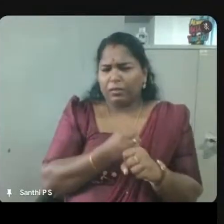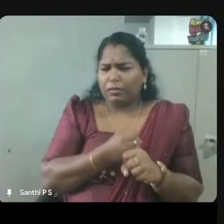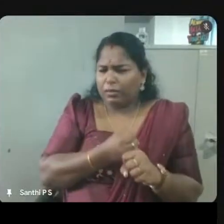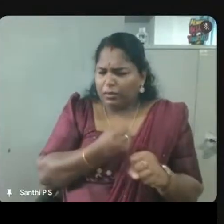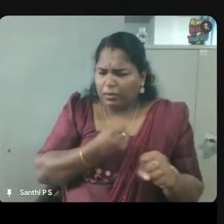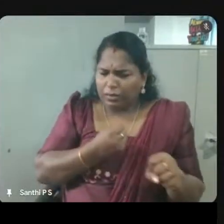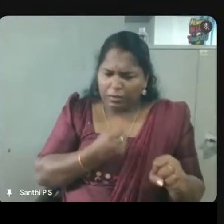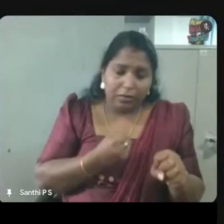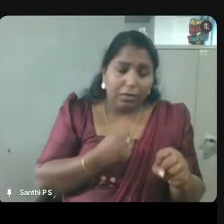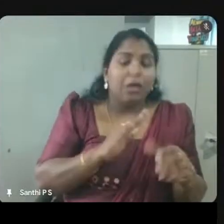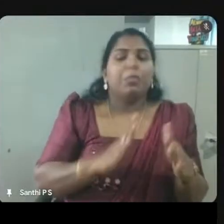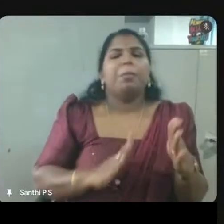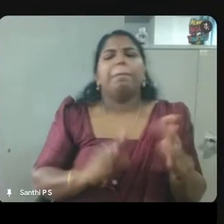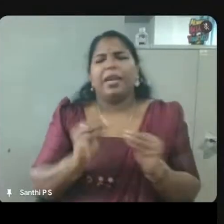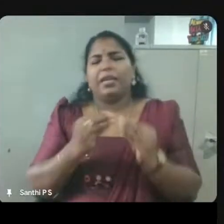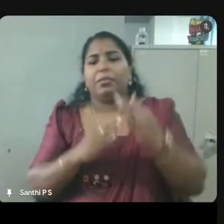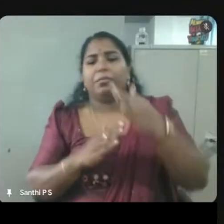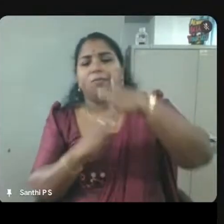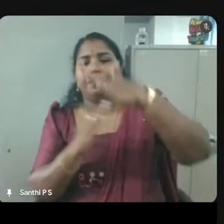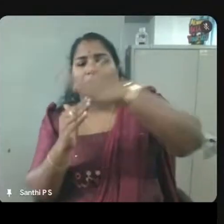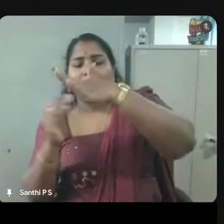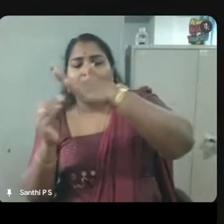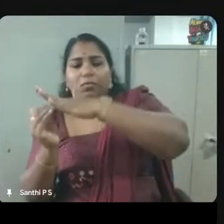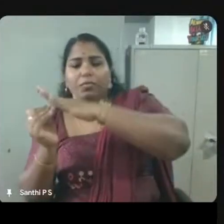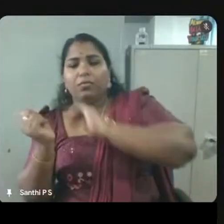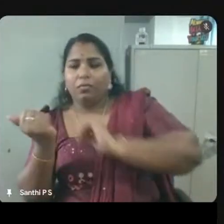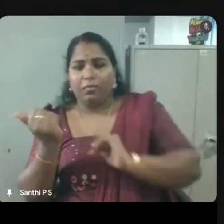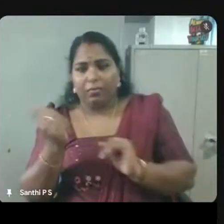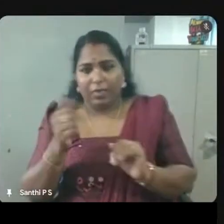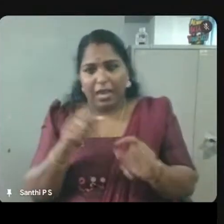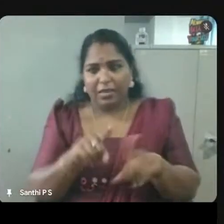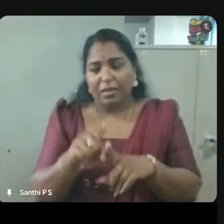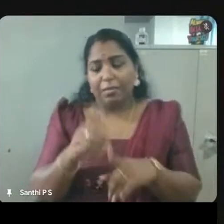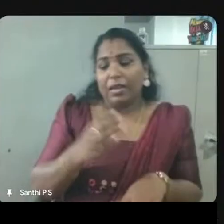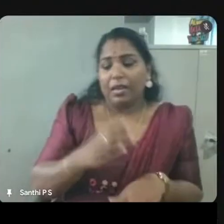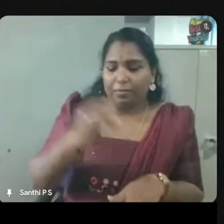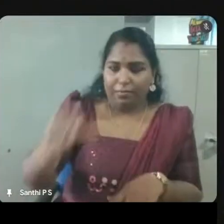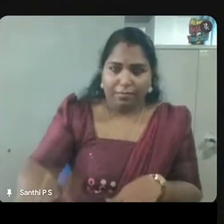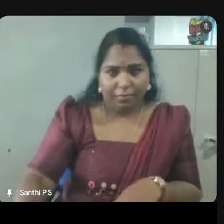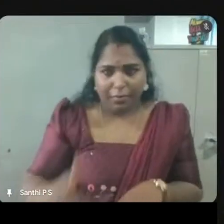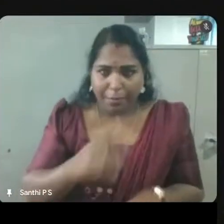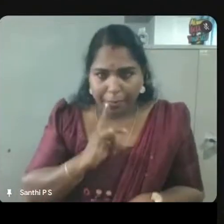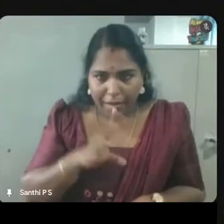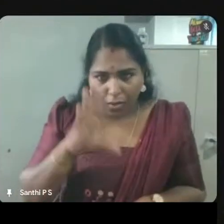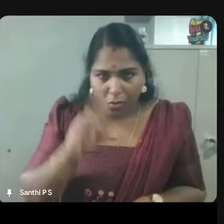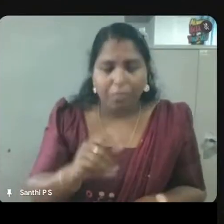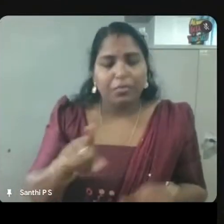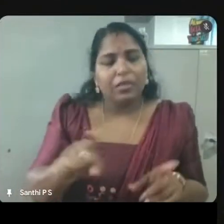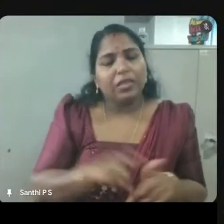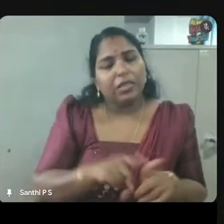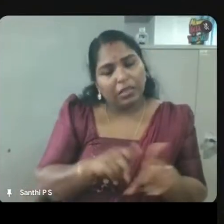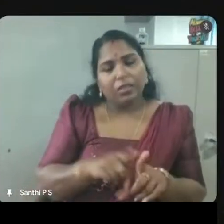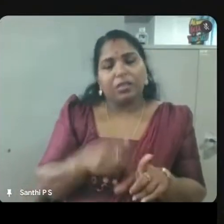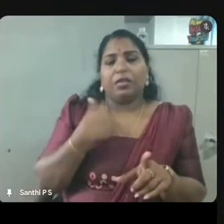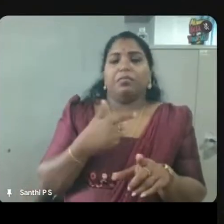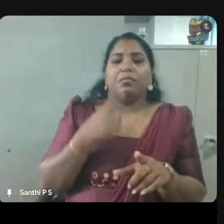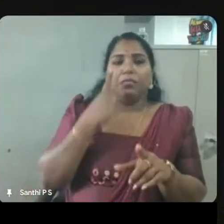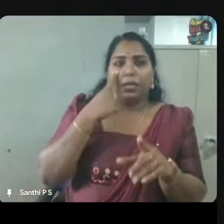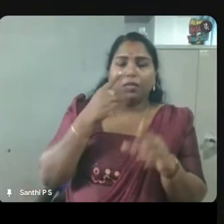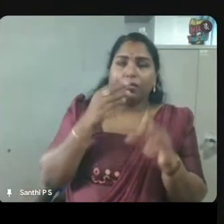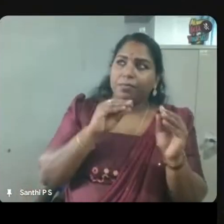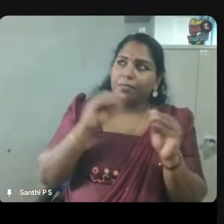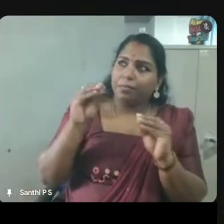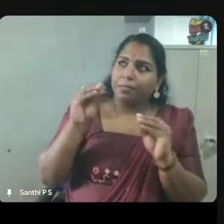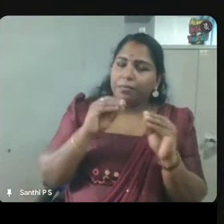എടുക്കാൻ പറയുന്നത്. ഈ ഗ്ലാസ് ഇടയ്ക്കിടയ്ക്ക് താഴെ വെച്ചാൽ നമ്മുടെ കയ്യിന് വേദന വരില്ലല്ലോ. അതുപോലെ നമ്മൾ ഇടയ്ക്കിടയ്ക്ക് ഈ മസിൽ റിലാക്സ് ചെയ്യണം. ഈ മസിൽ ഫുള്ളി റിലാക്സ്